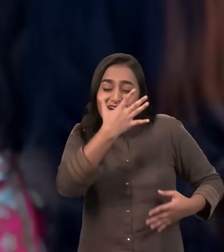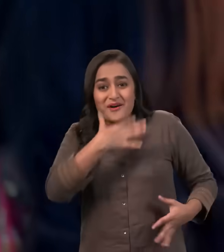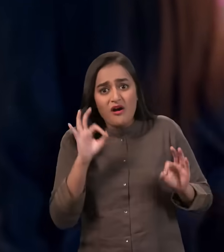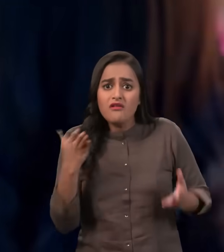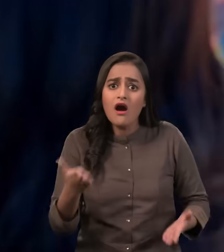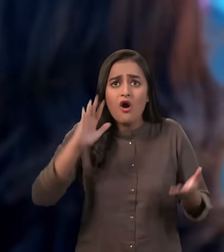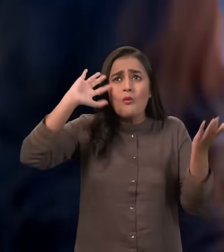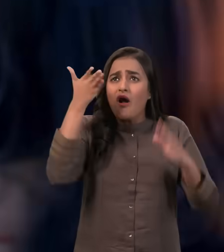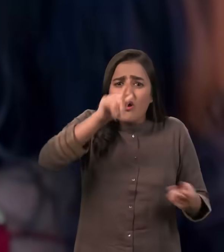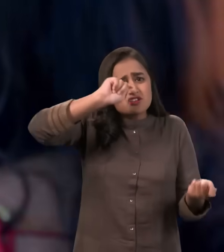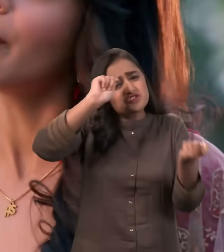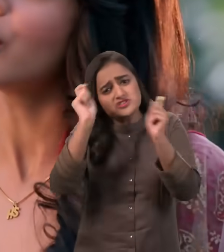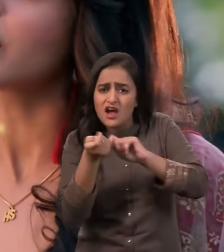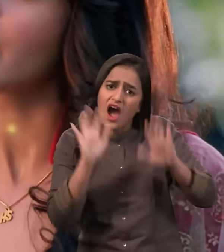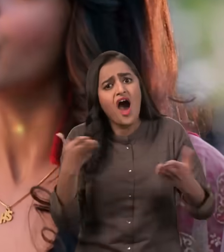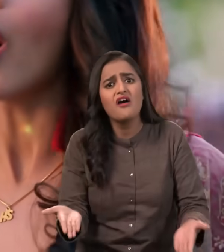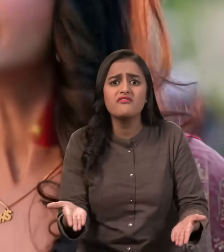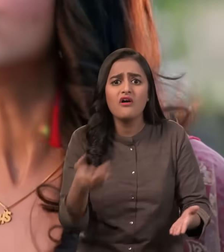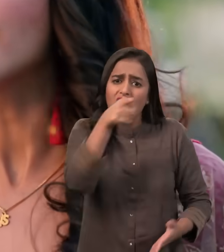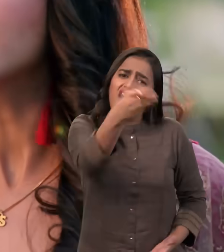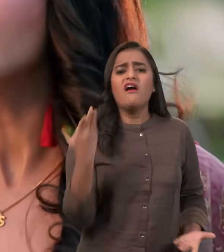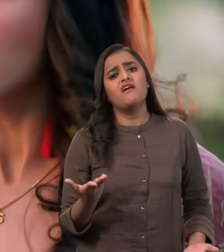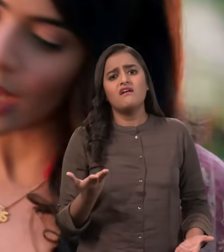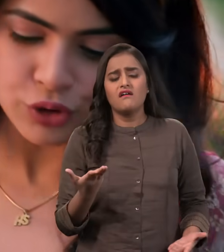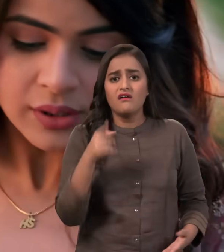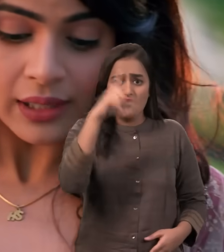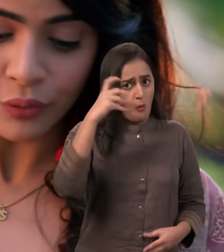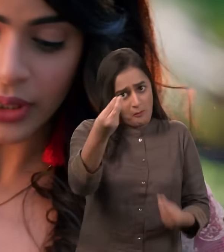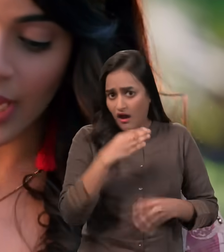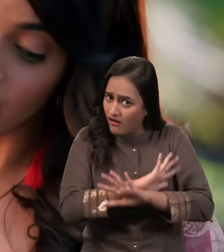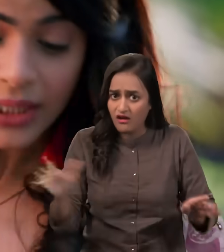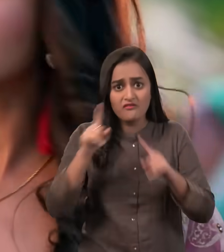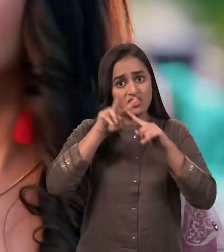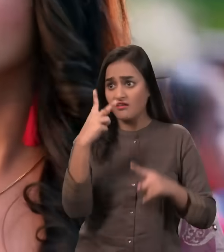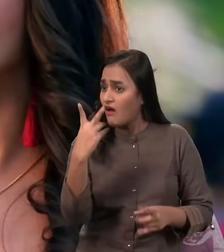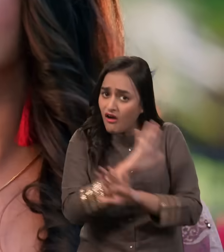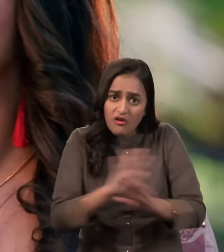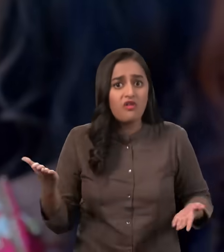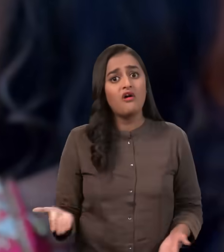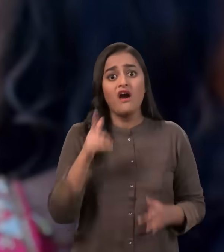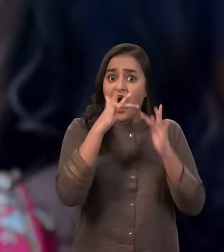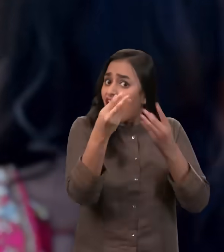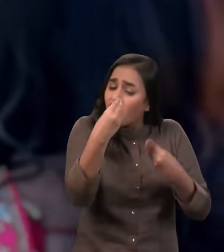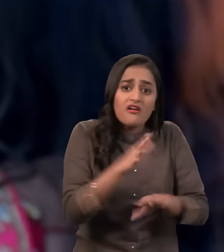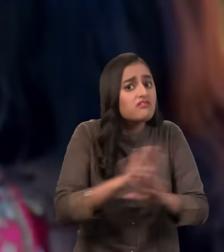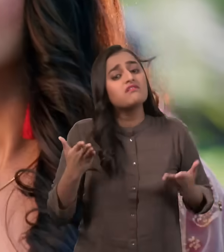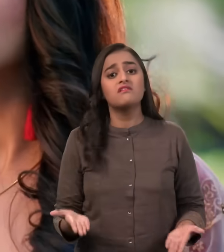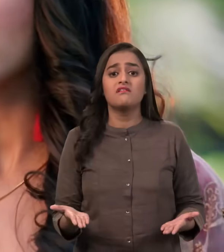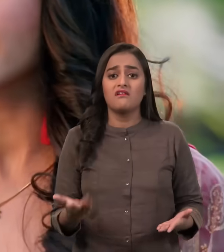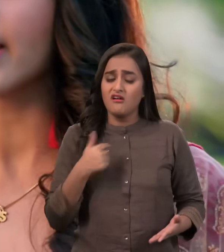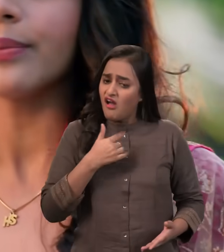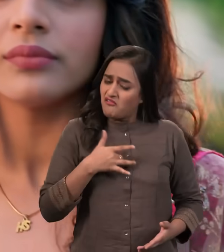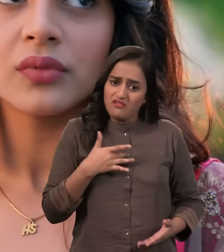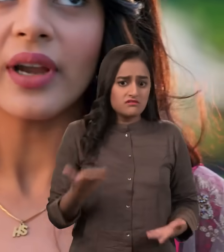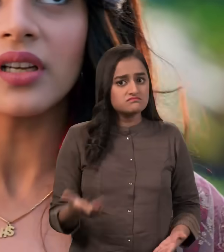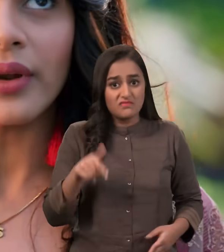संवरती हैं। अरे दुनिया कहाँ से कहाँ पहुँच गई है। और एक तू है कि ना मुझे सेलफोन दिया है, ना टीवी देखने देती है, ना इंटरनेट कनेक्शन है। मुझे